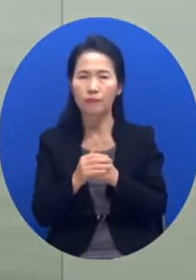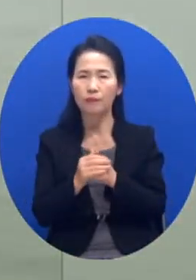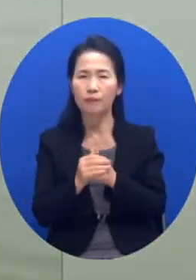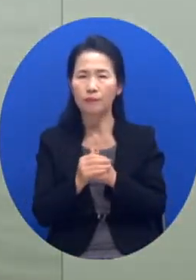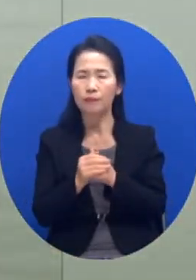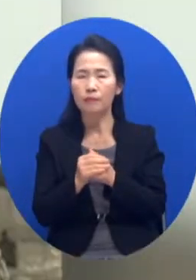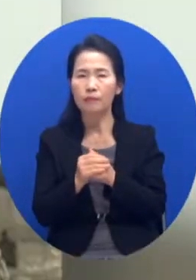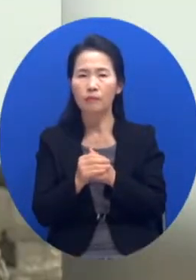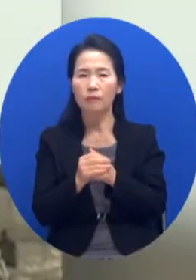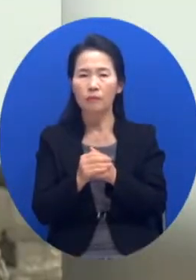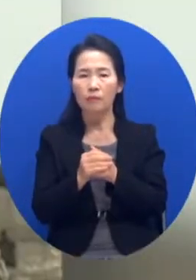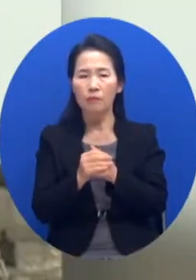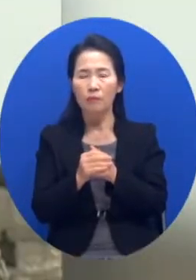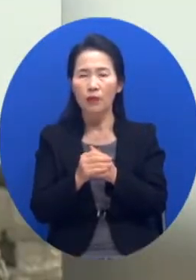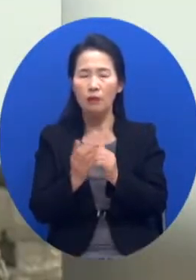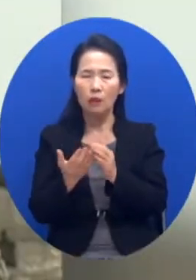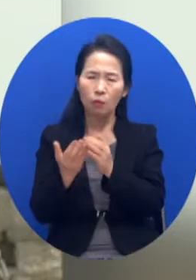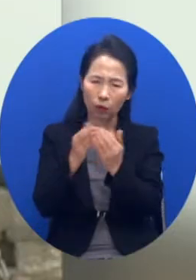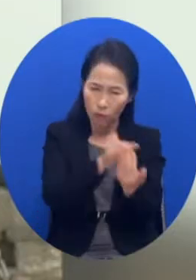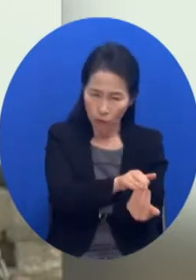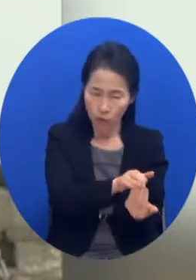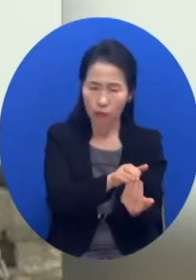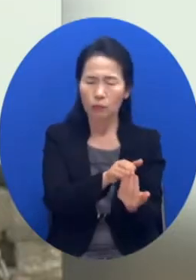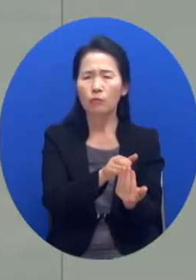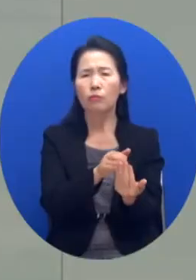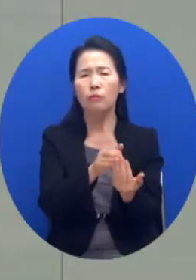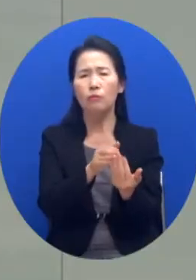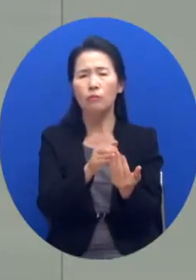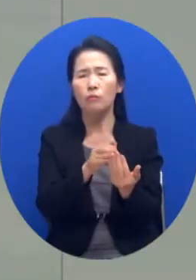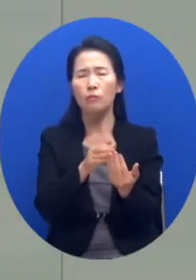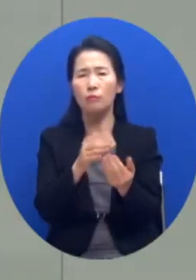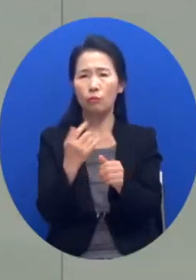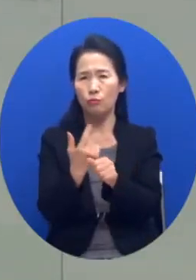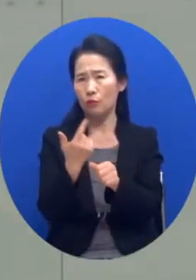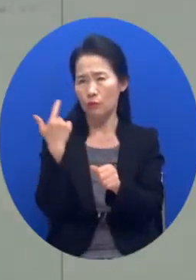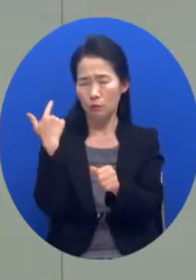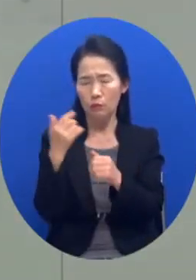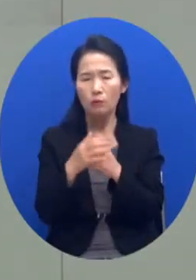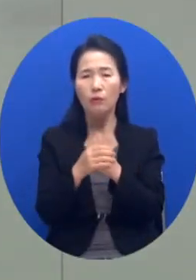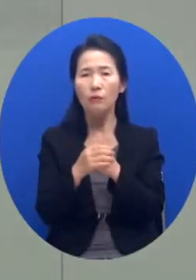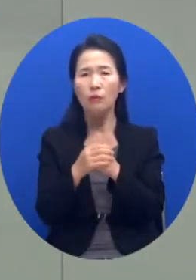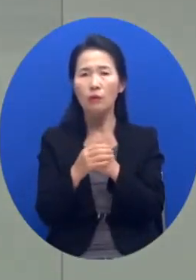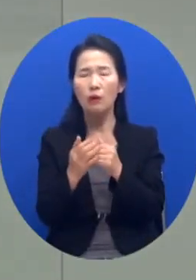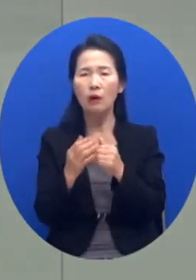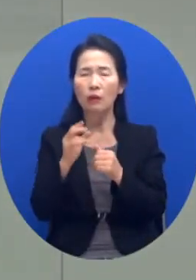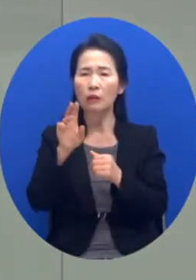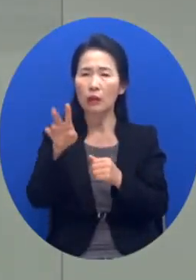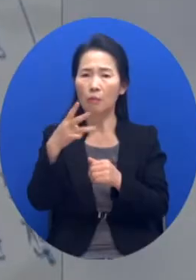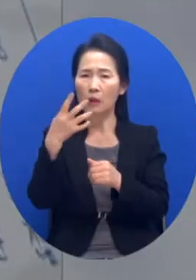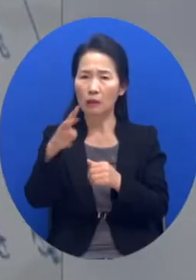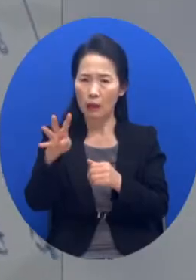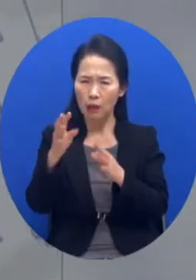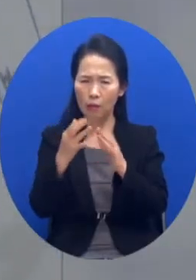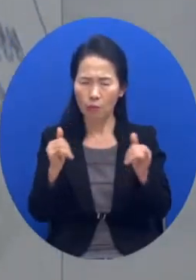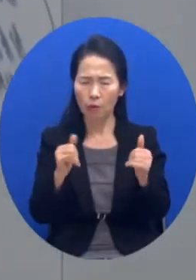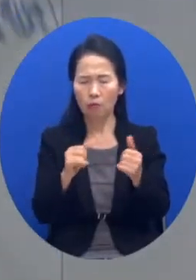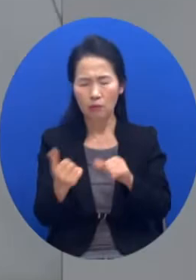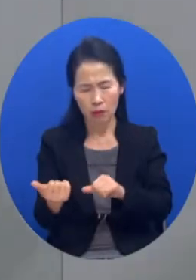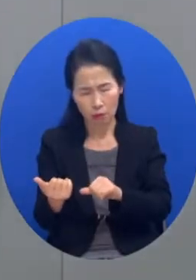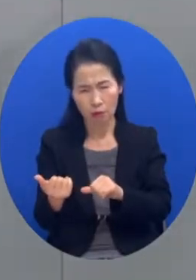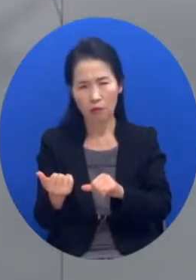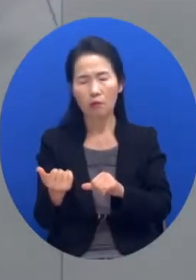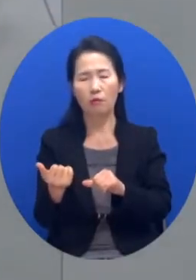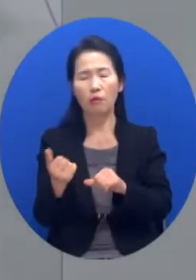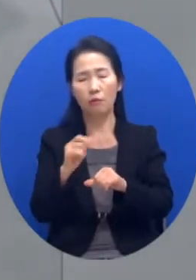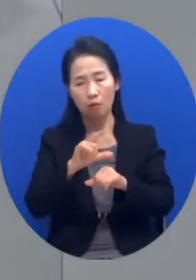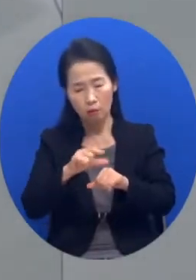2014년 4월 16일 발생한 세월호 사건. 단원고 학생을 포함한 304명이 사망한 세월호 사건이 발생한 지 6년